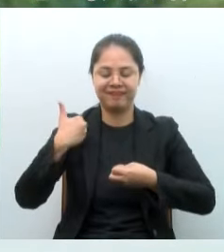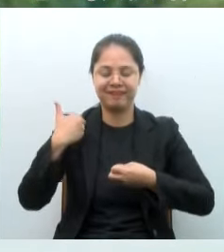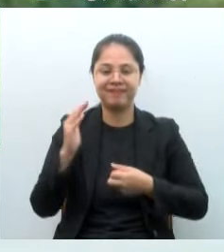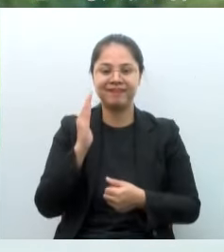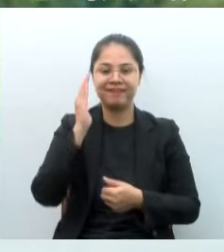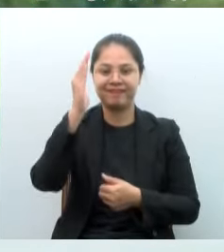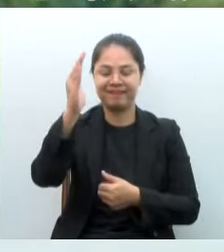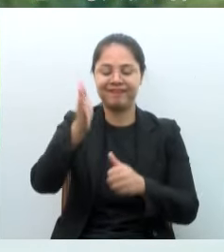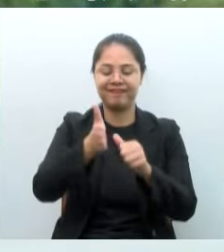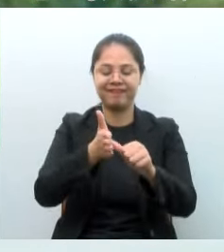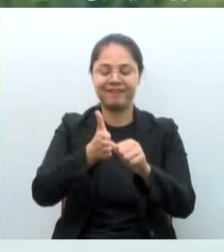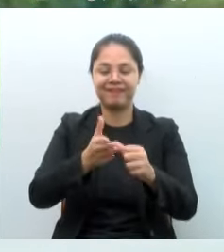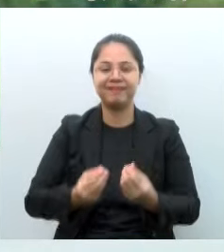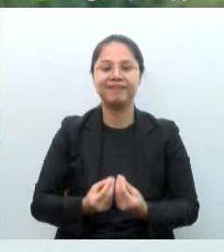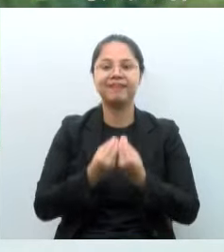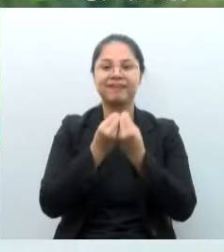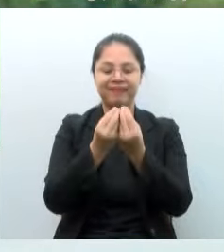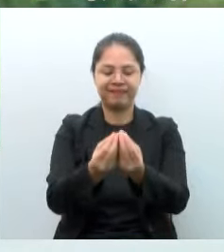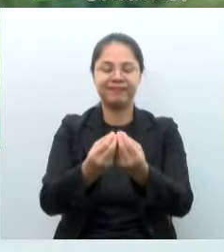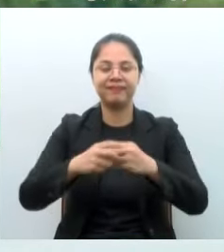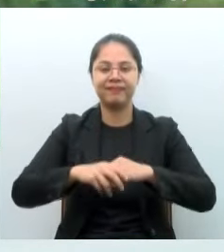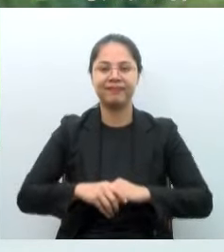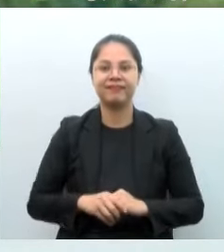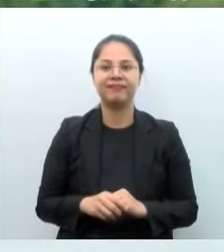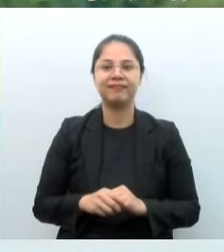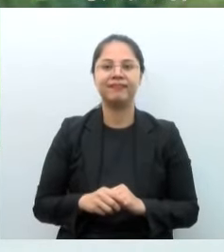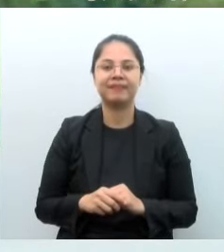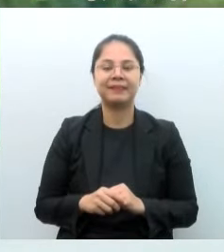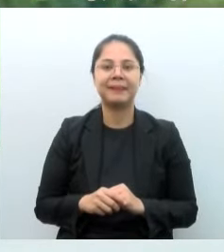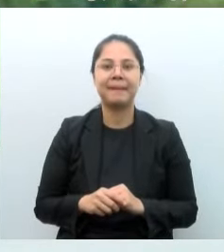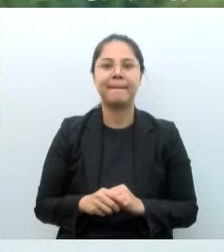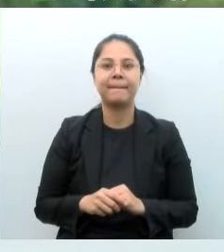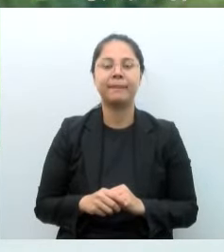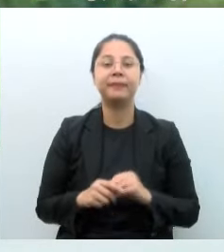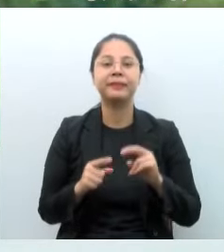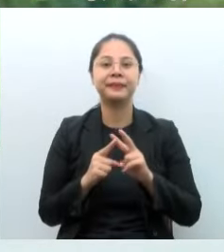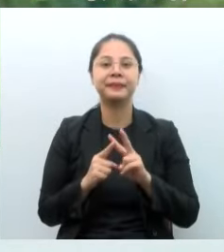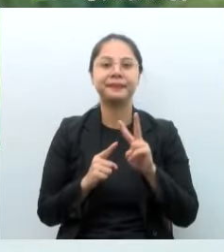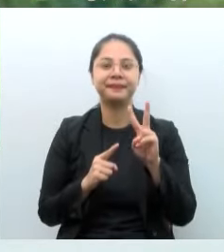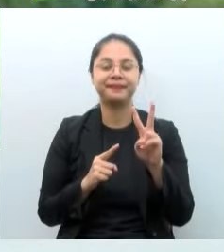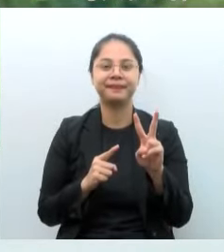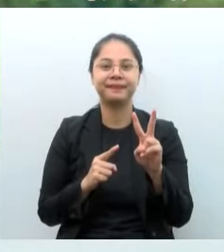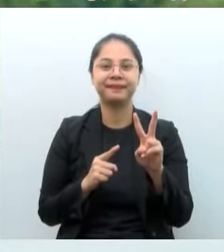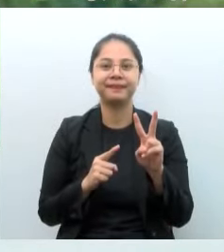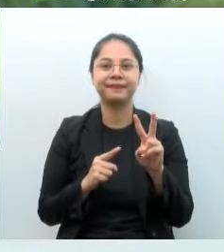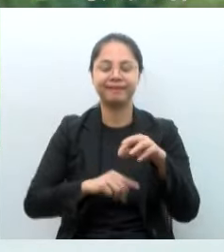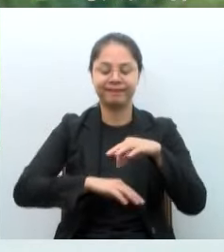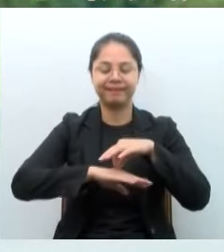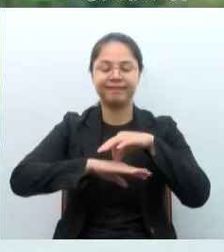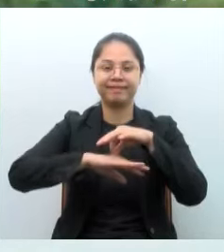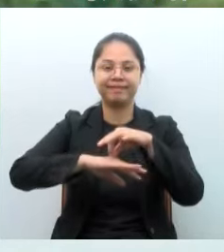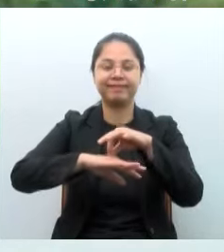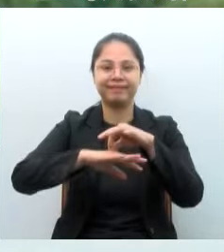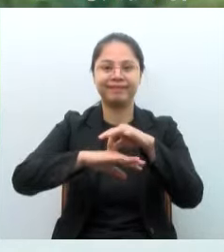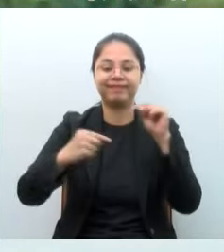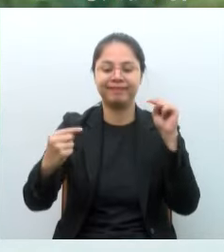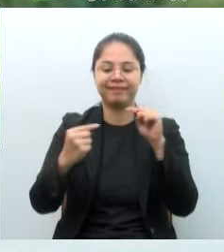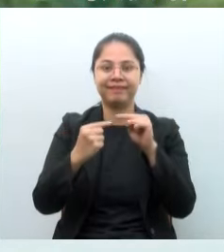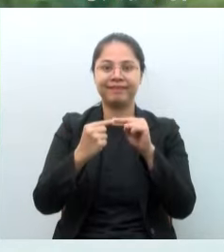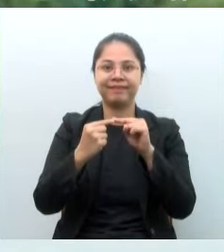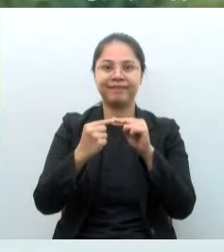สต่อไปนะครับประการที่2นะครับในเรื่องการจัดตำแหน่งนักการพันโรงนะ